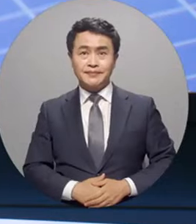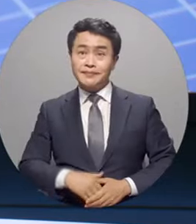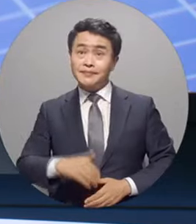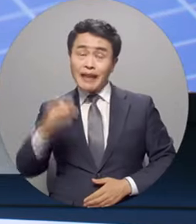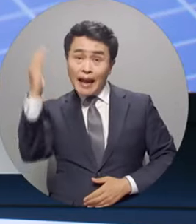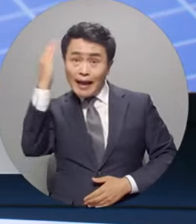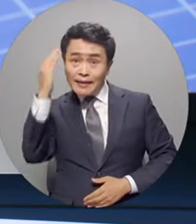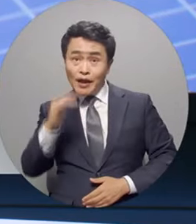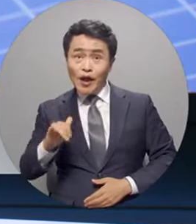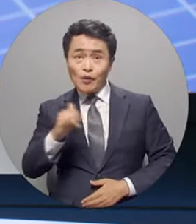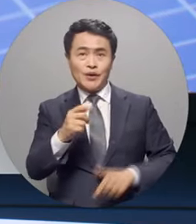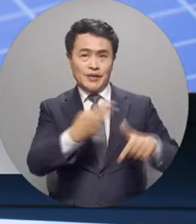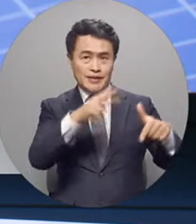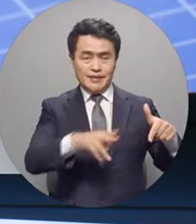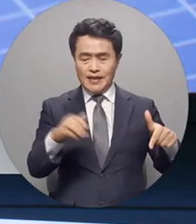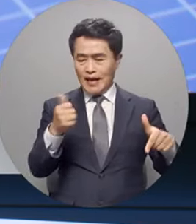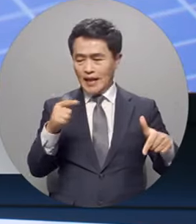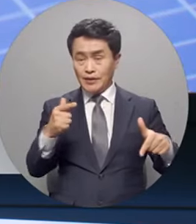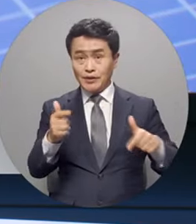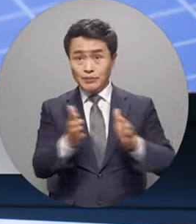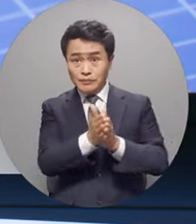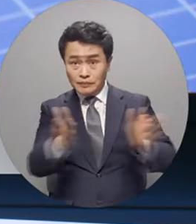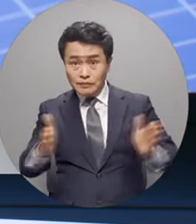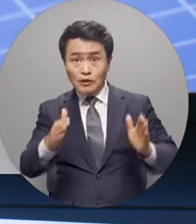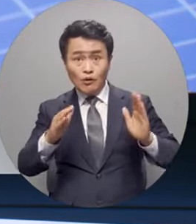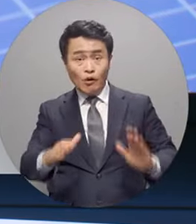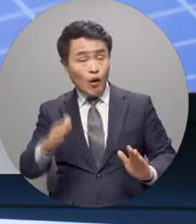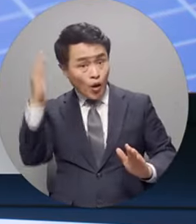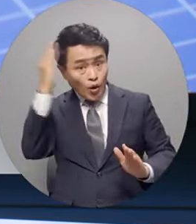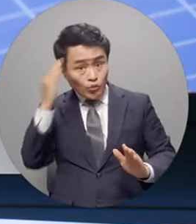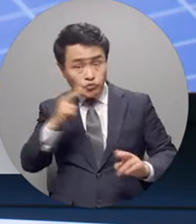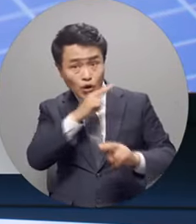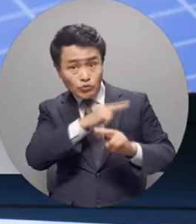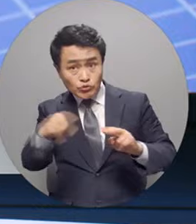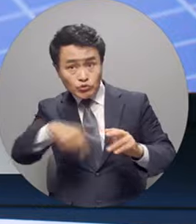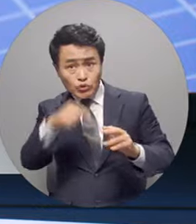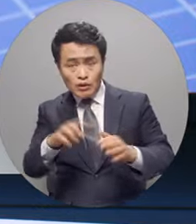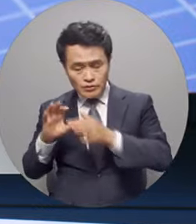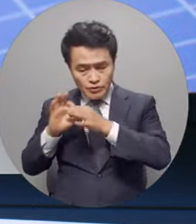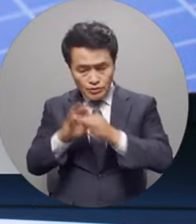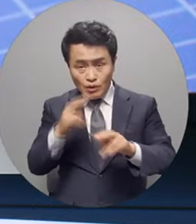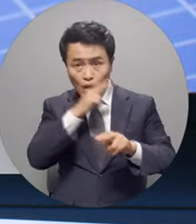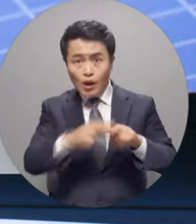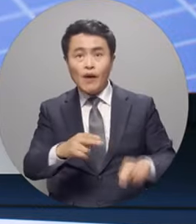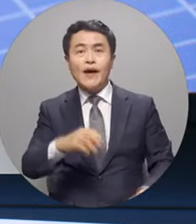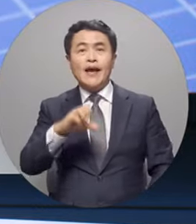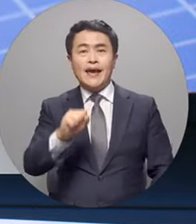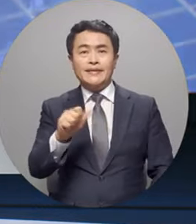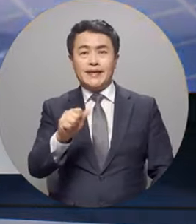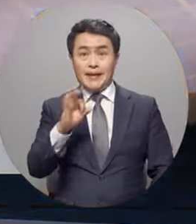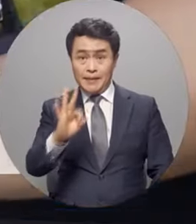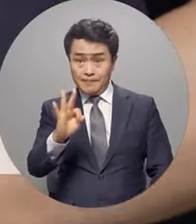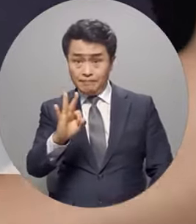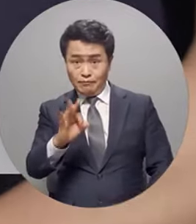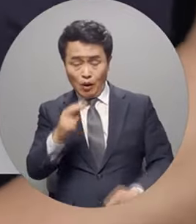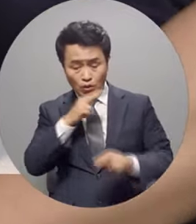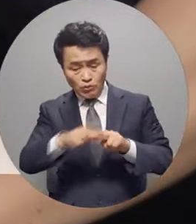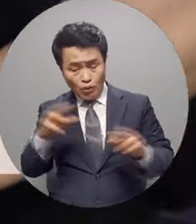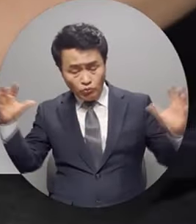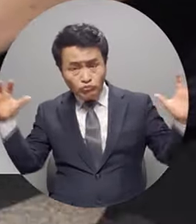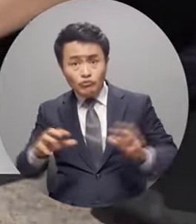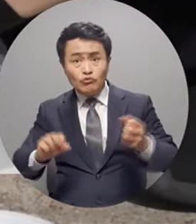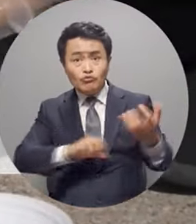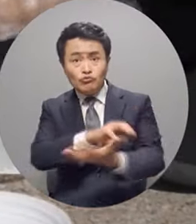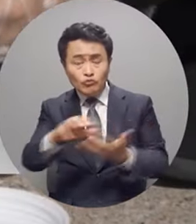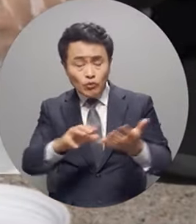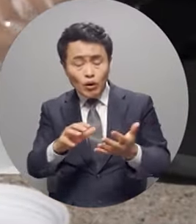대한항공 인천 한해다 노선을 시작으로 국내 정유사가 생산한 지속 가능 항공유 프를 섞은 연료를 국제선 항공편에